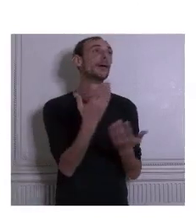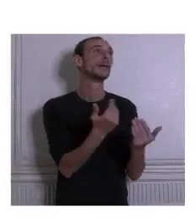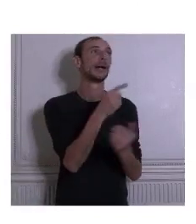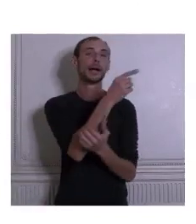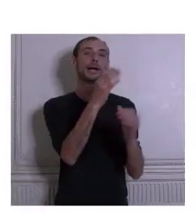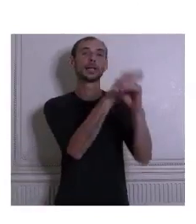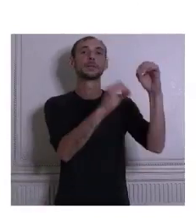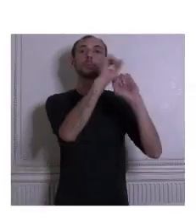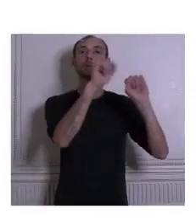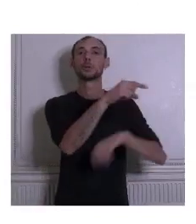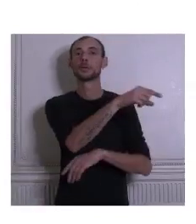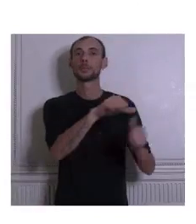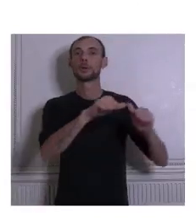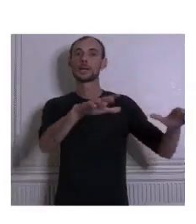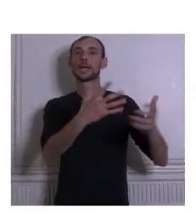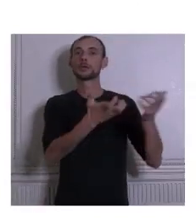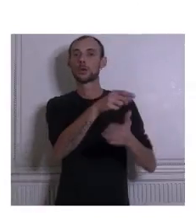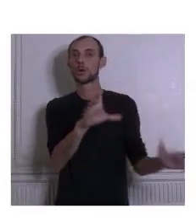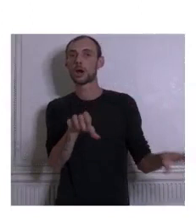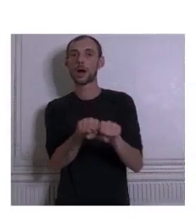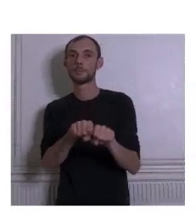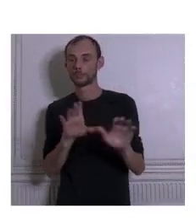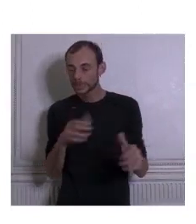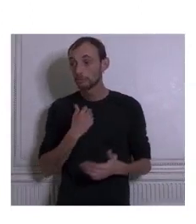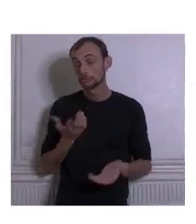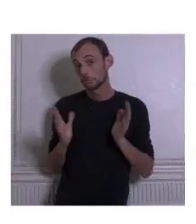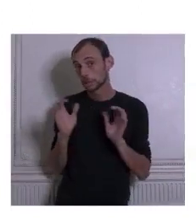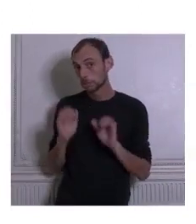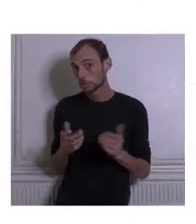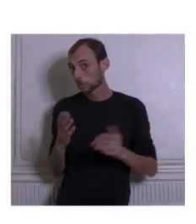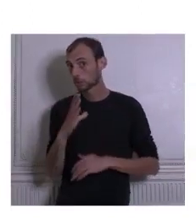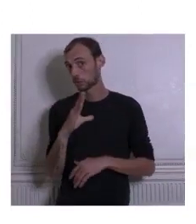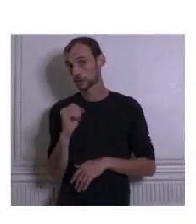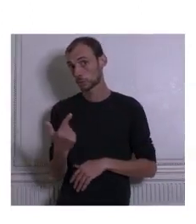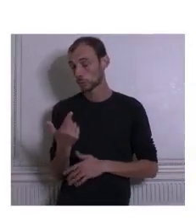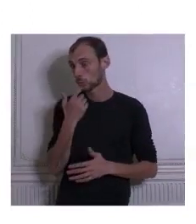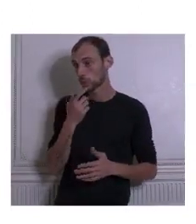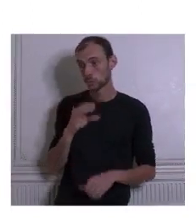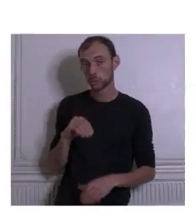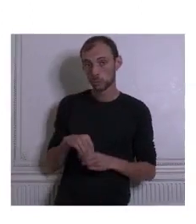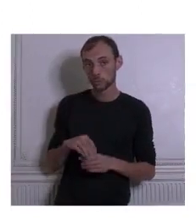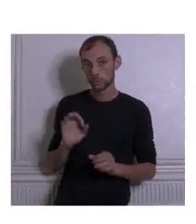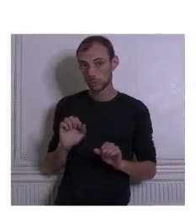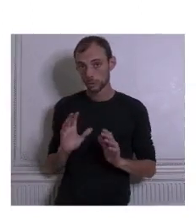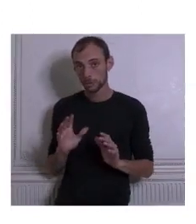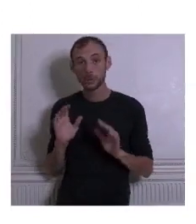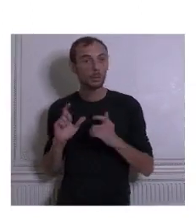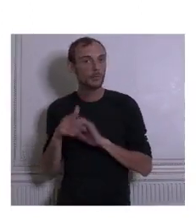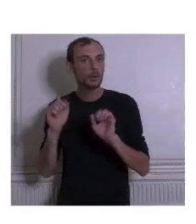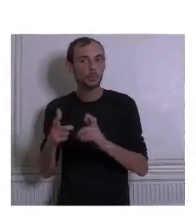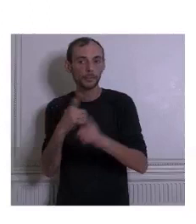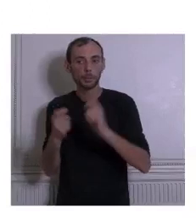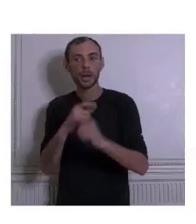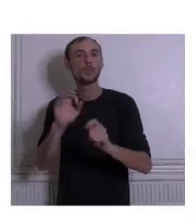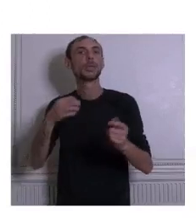collègue, je voudrais juste vous rappeler quelque chose, c'est que le groupe de travail par rapport à la commission, il a beaucoup, beaucoup, beaucoup d'avantages. Et le premier d'entre eux, c'est de